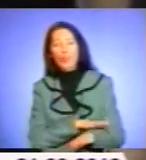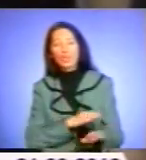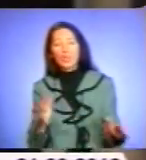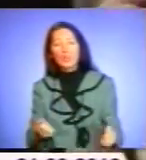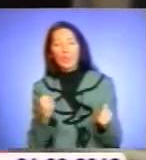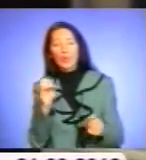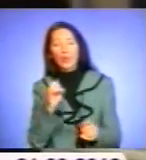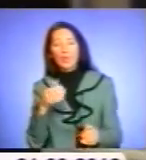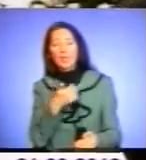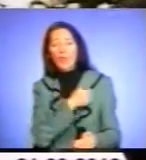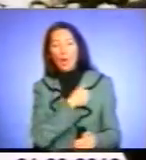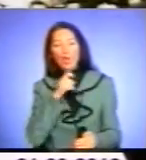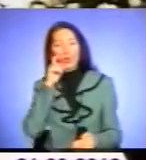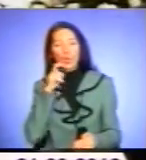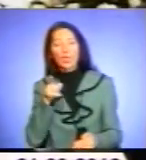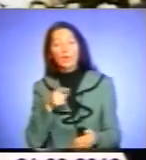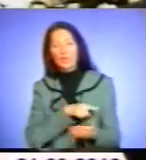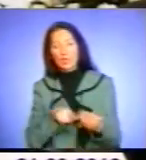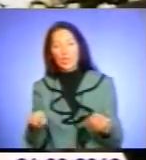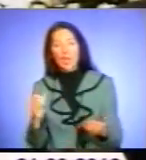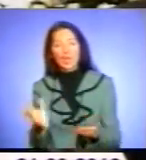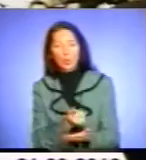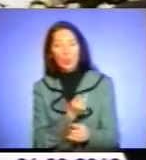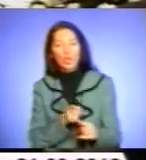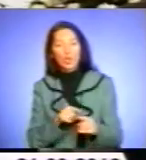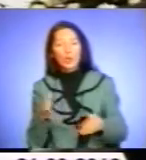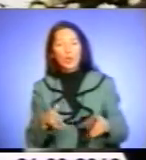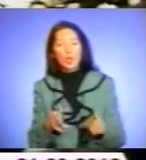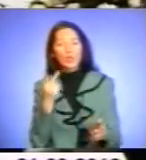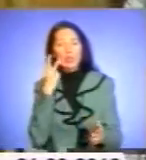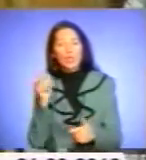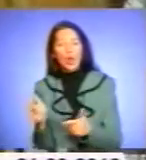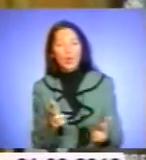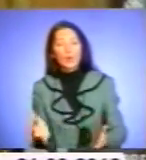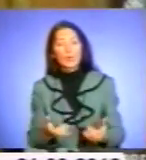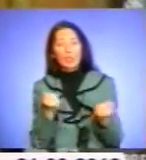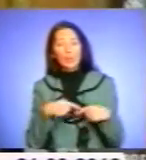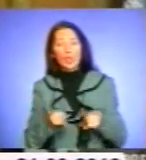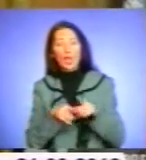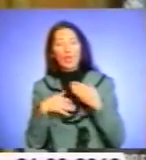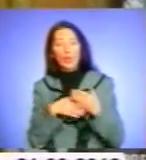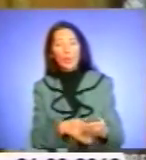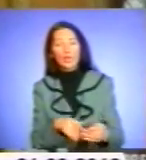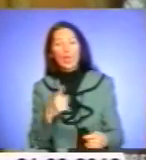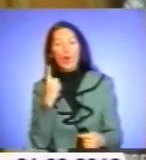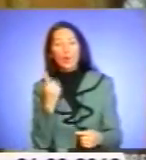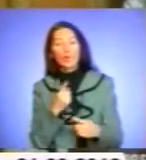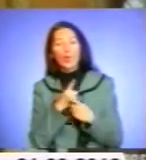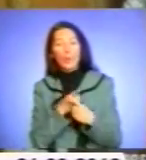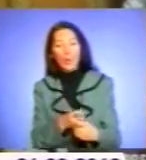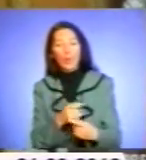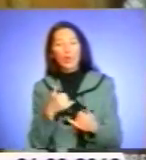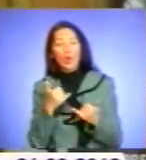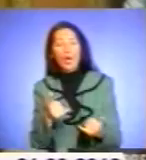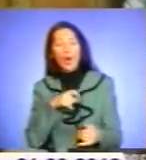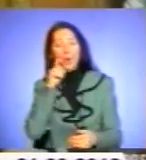прагнення України і відзначає її здобутки на цьому шляху. Та завжди готова підтримати та допомогти. Утім, головною перепоною для України на шляху до